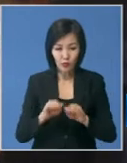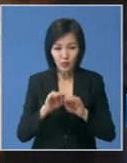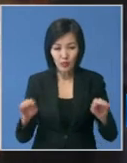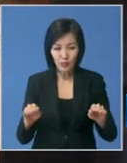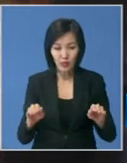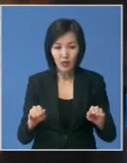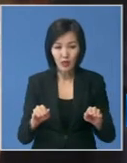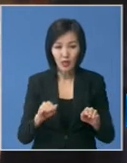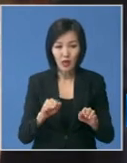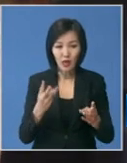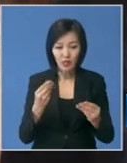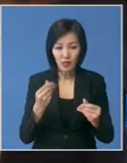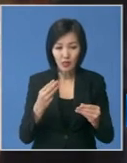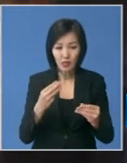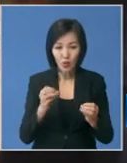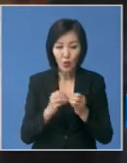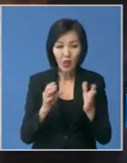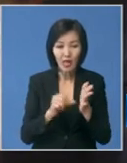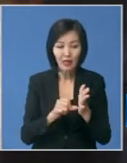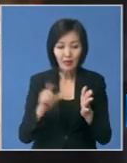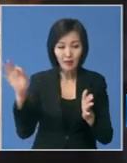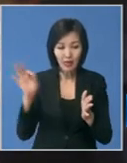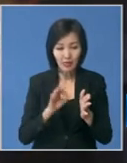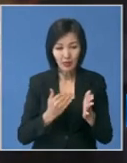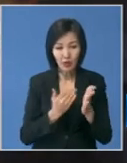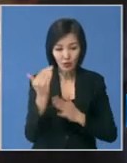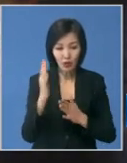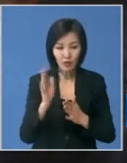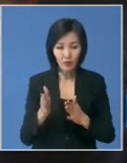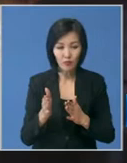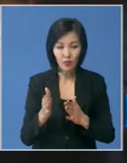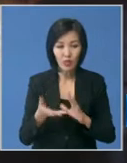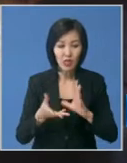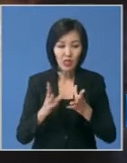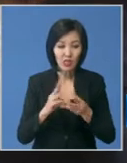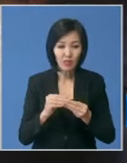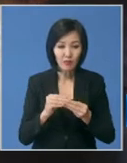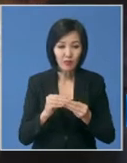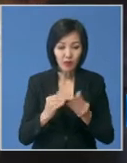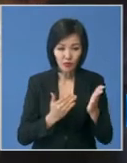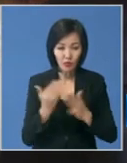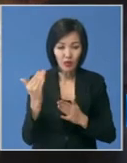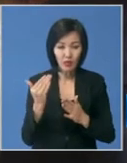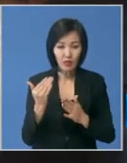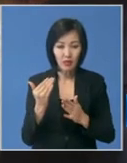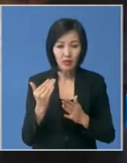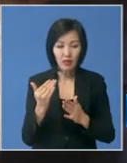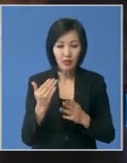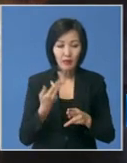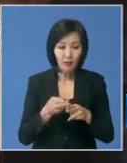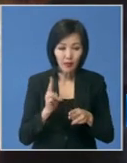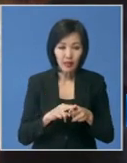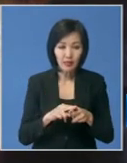мөлшері көбейеді, 16%-ға көтеріледі. Осыған байланысты атаулы көмектің жалпы мөлшері де көтеріледі. Бірақ та ол